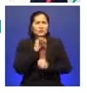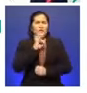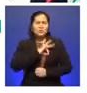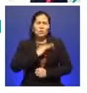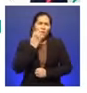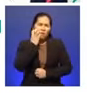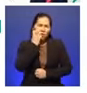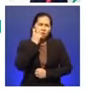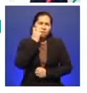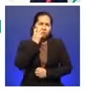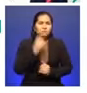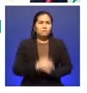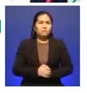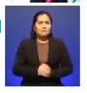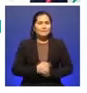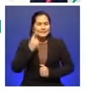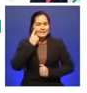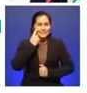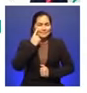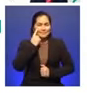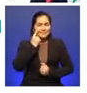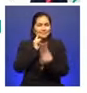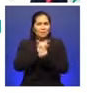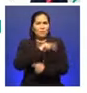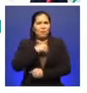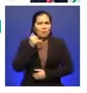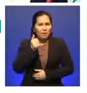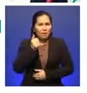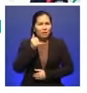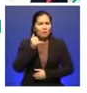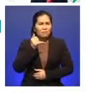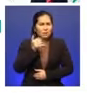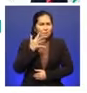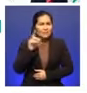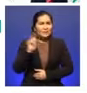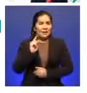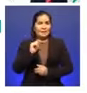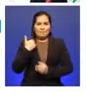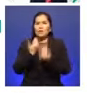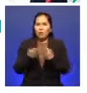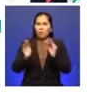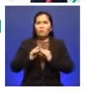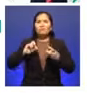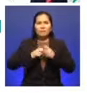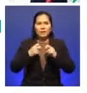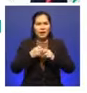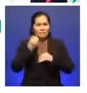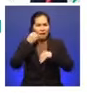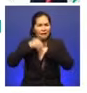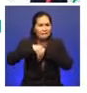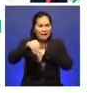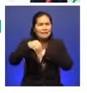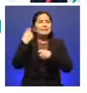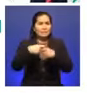ปวดตัดสินใจว่าจะเดินทางไปหาหมอดีไหมบางครอบครัวก็จะมีปัญหาในเรื่องของการเดินทาง